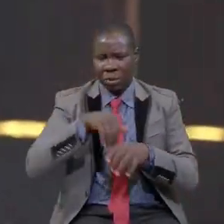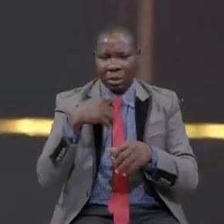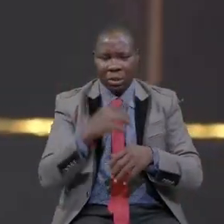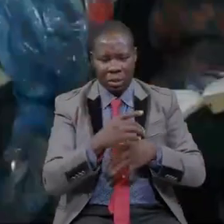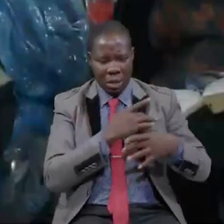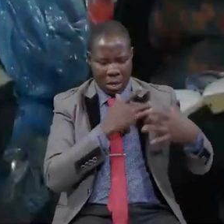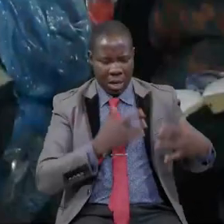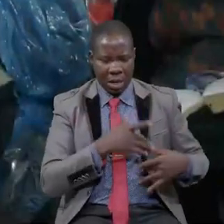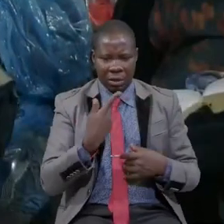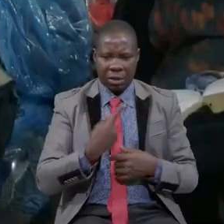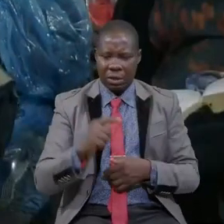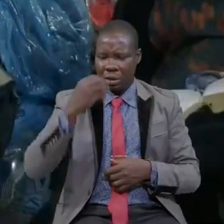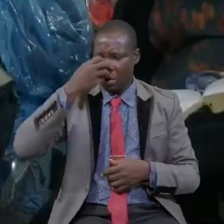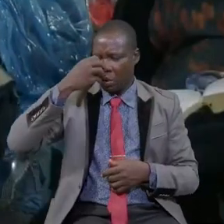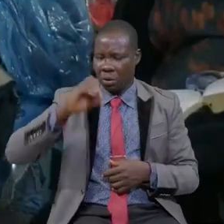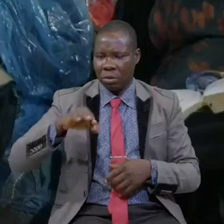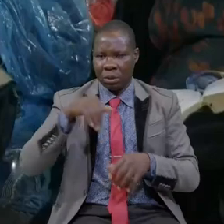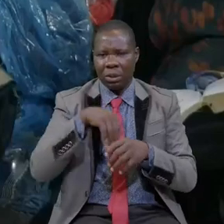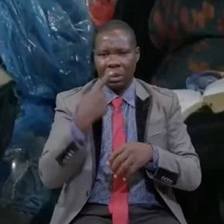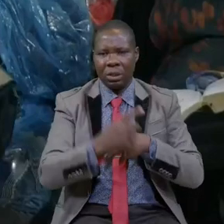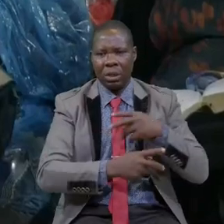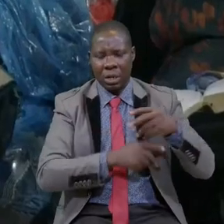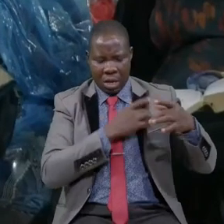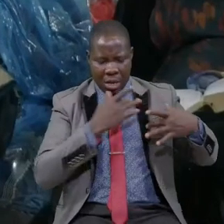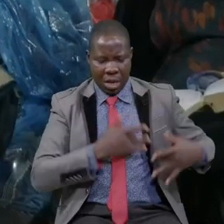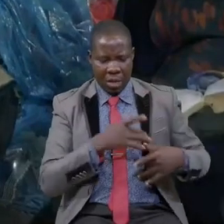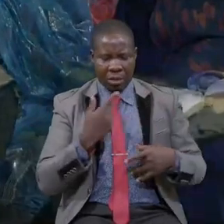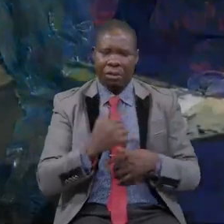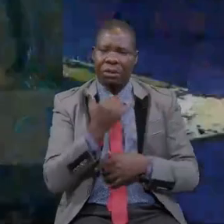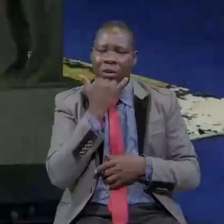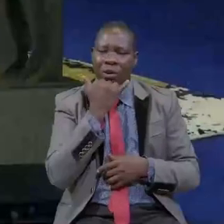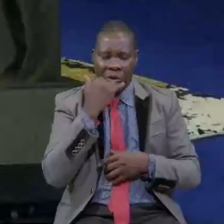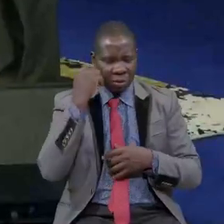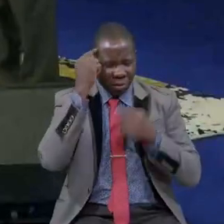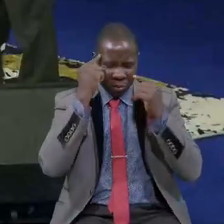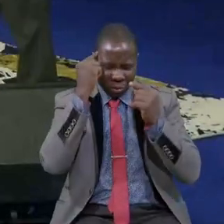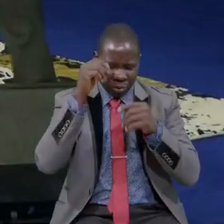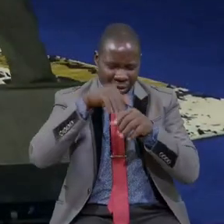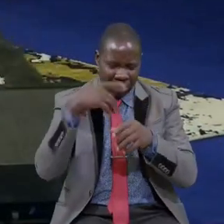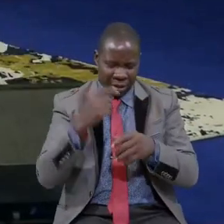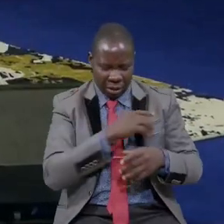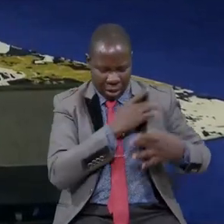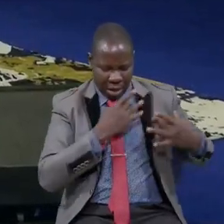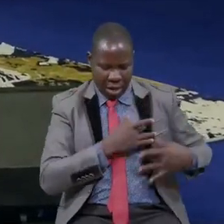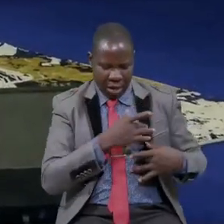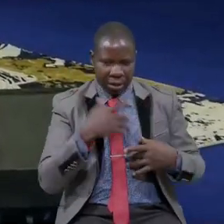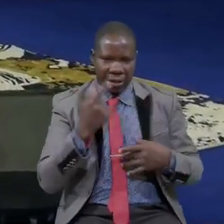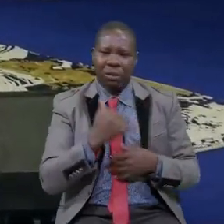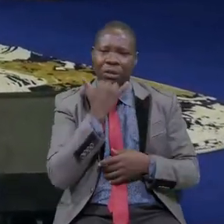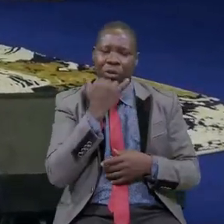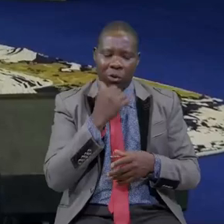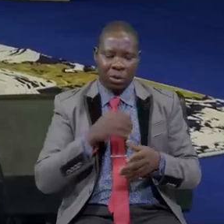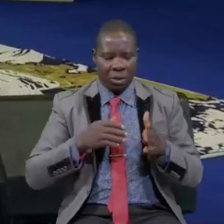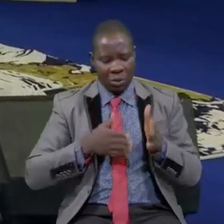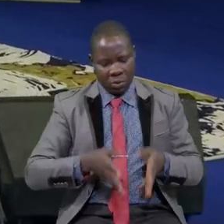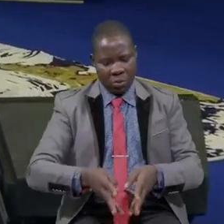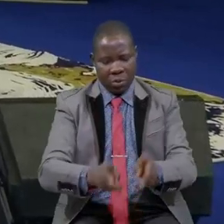C'est la corruption du cœur. Ce sont les mauvaises pensées du cœur. Ce sont les mauvaises directions du